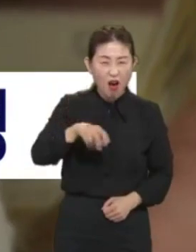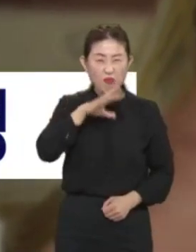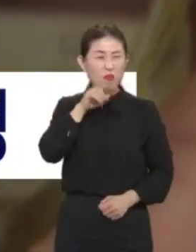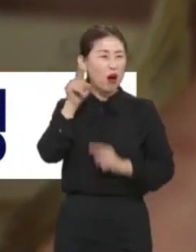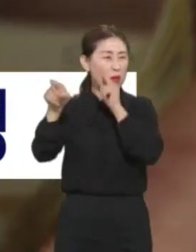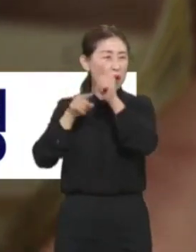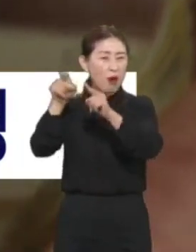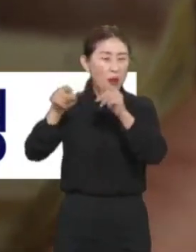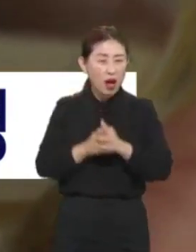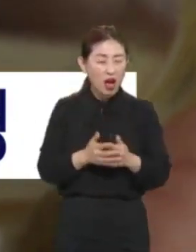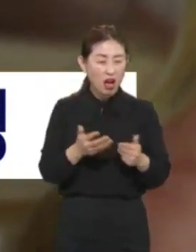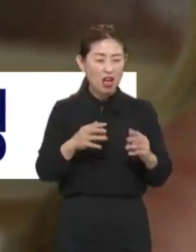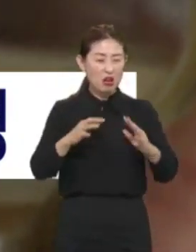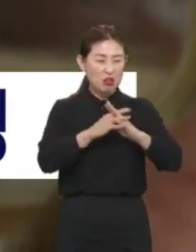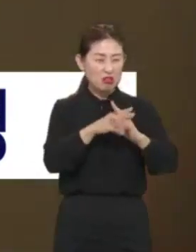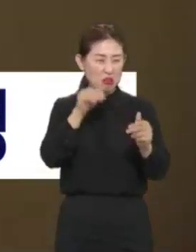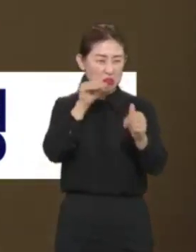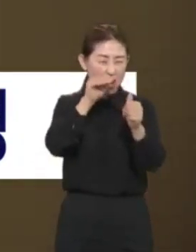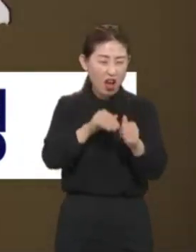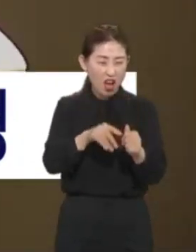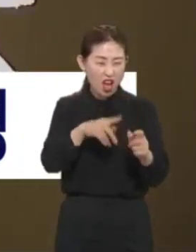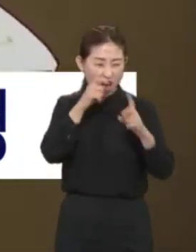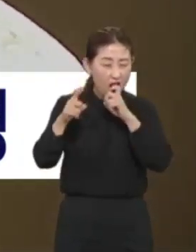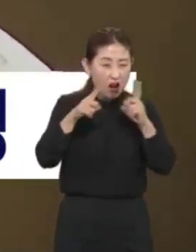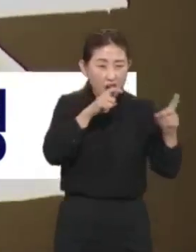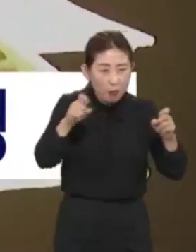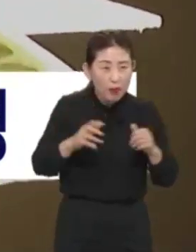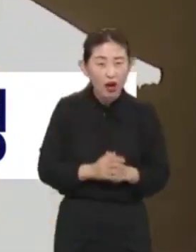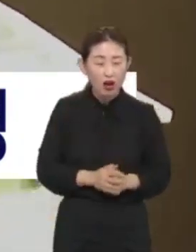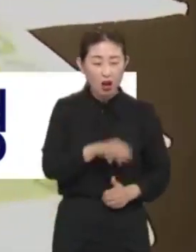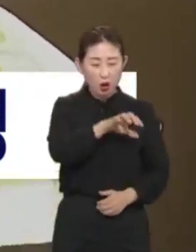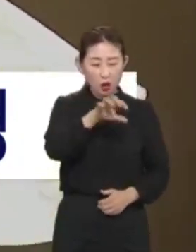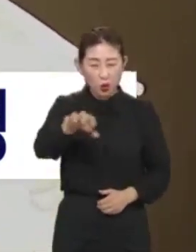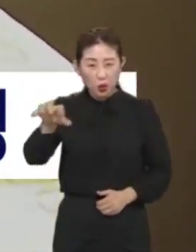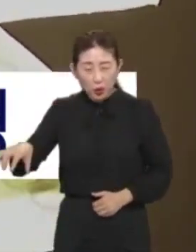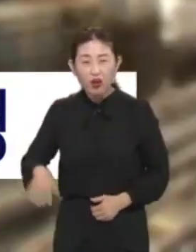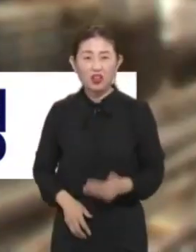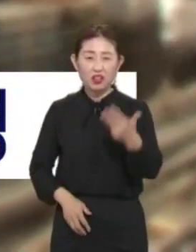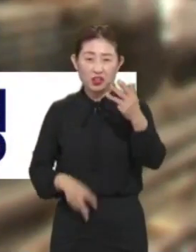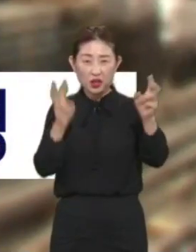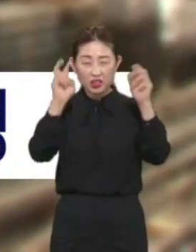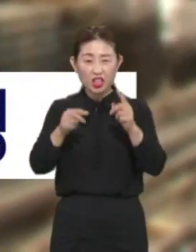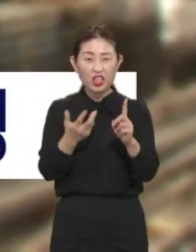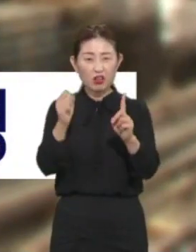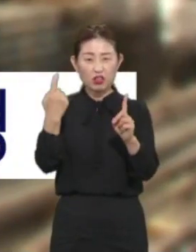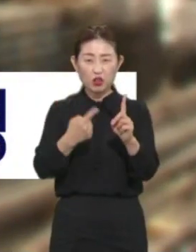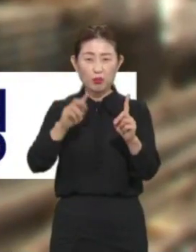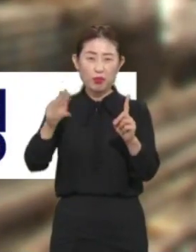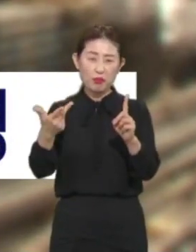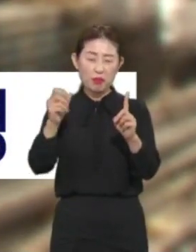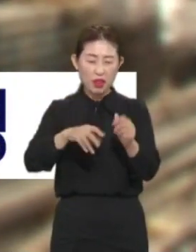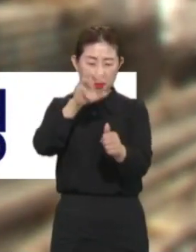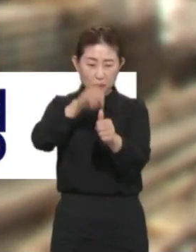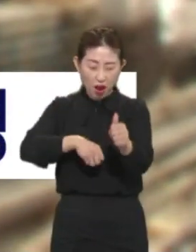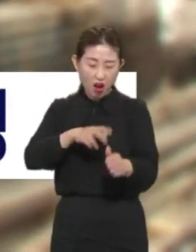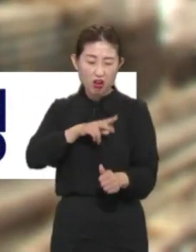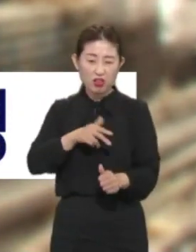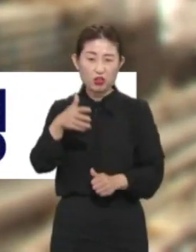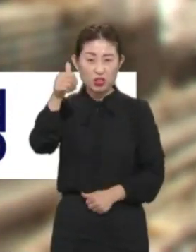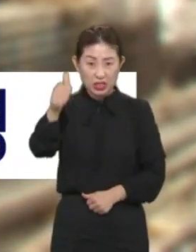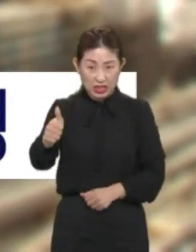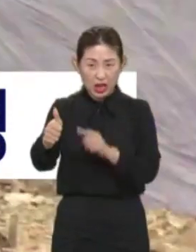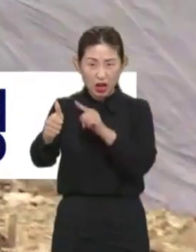신고해 공사를 방해하겠다며 협박하는 수법으로 8개 업체로부터 1억 1,800만 원가량을 뜯어낸 지역